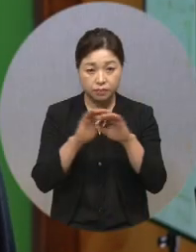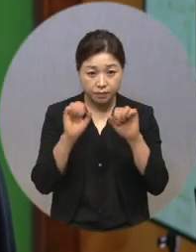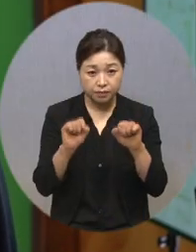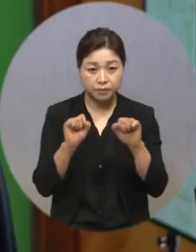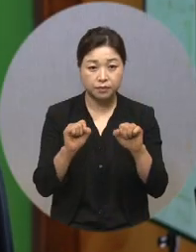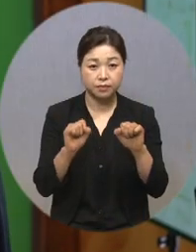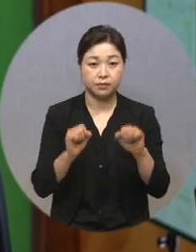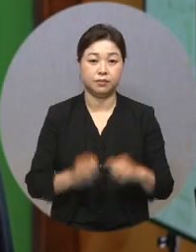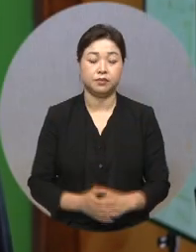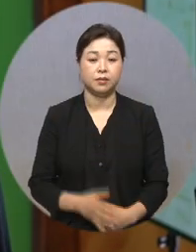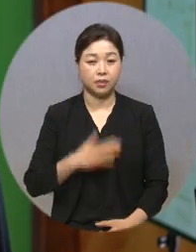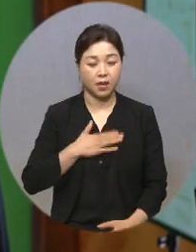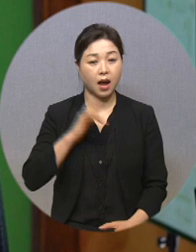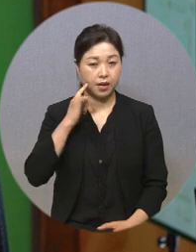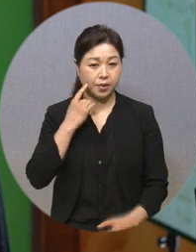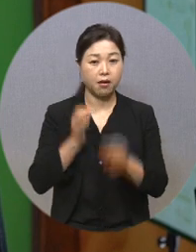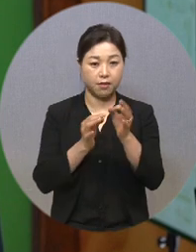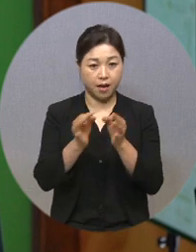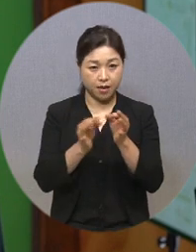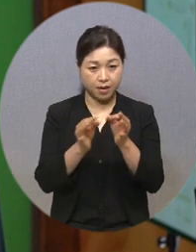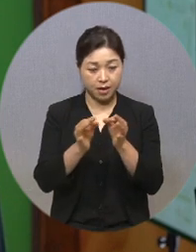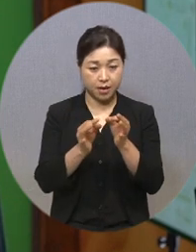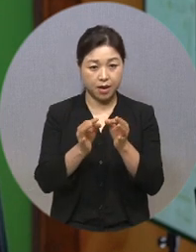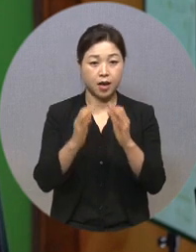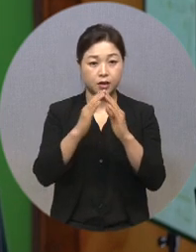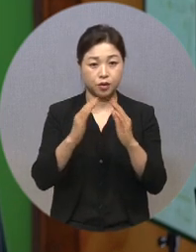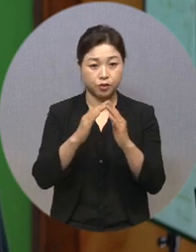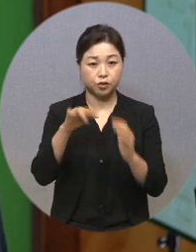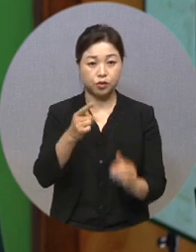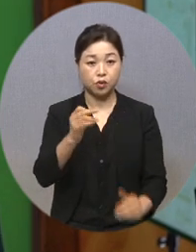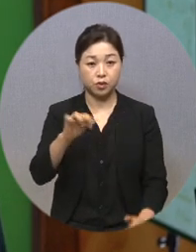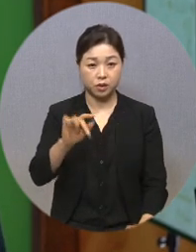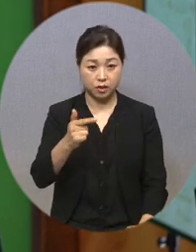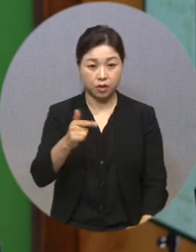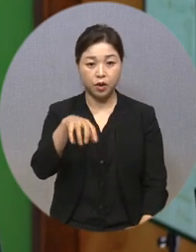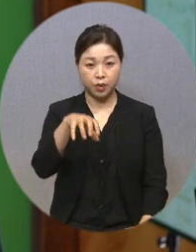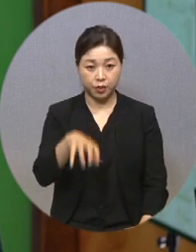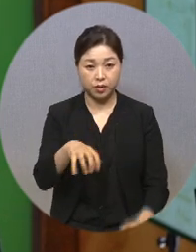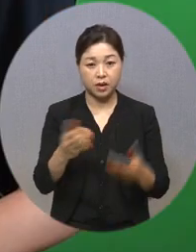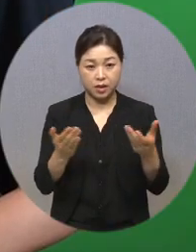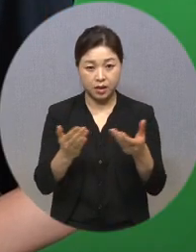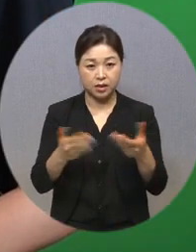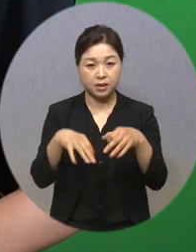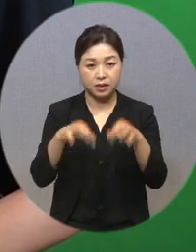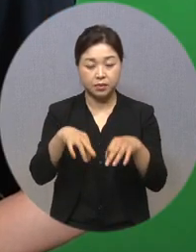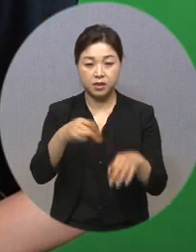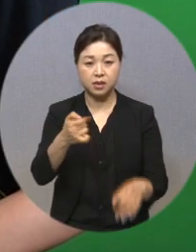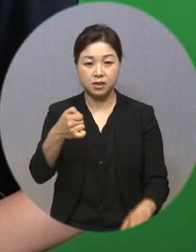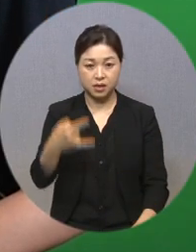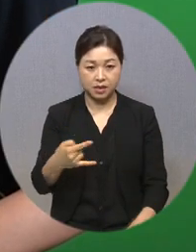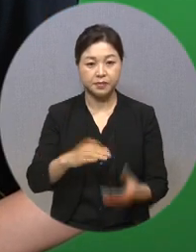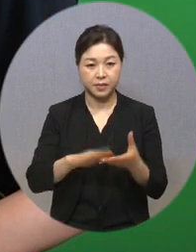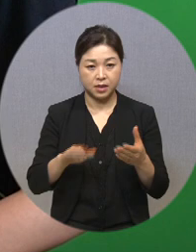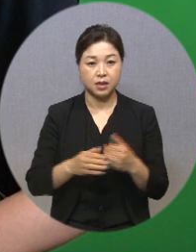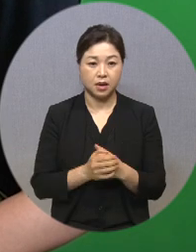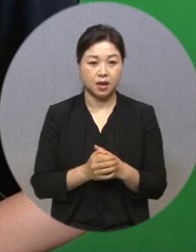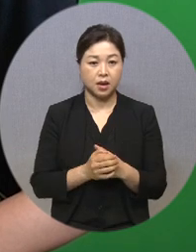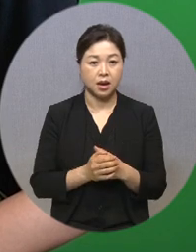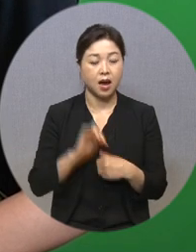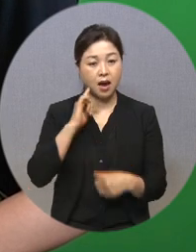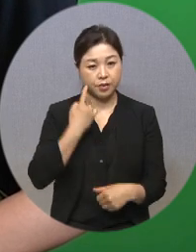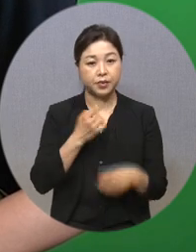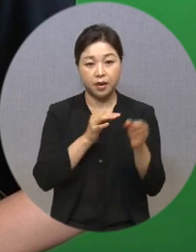안녕하세요. 저는 아름다운 가게 전주 송천점 김승희 매니저입니다. 아름다운 가게는